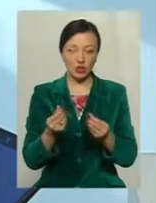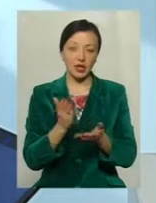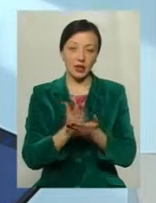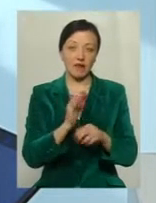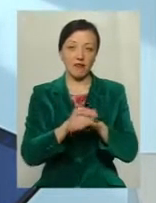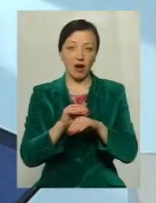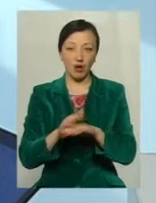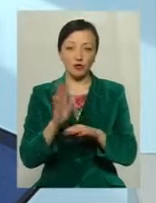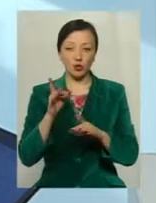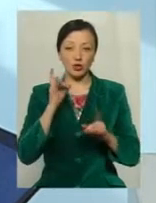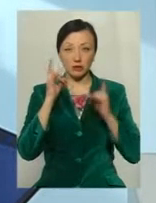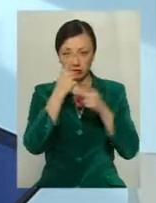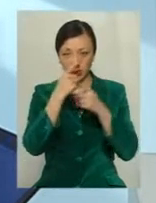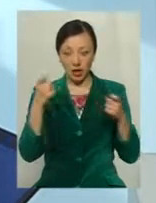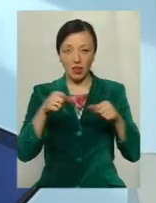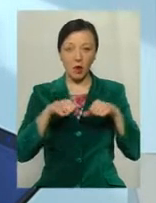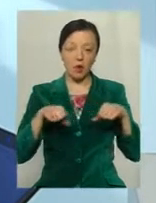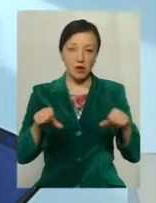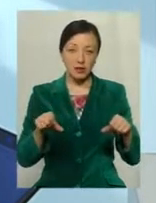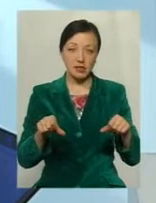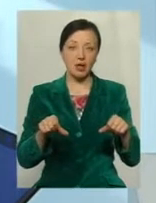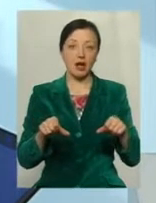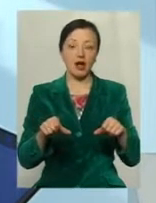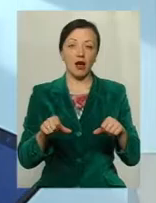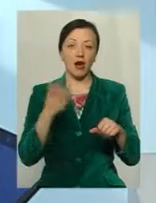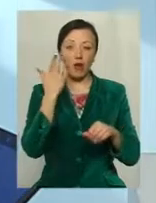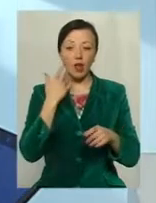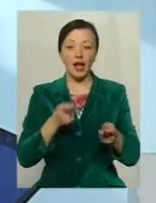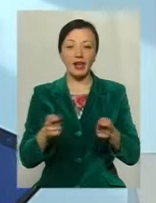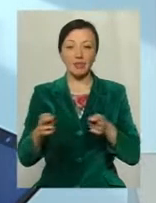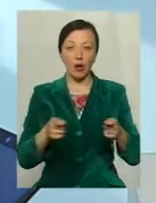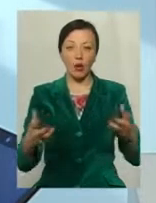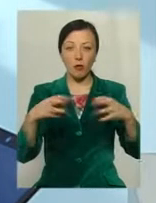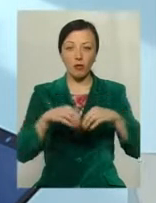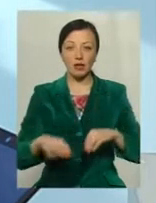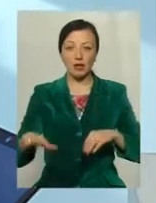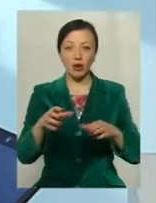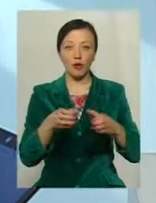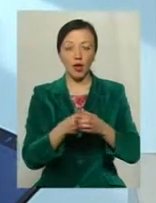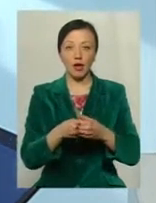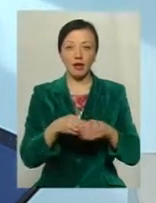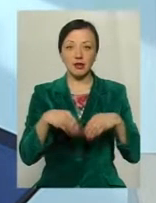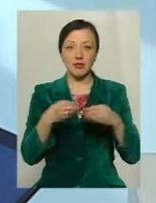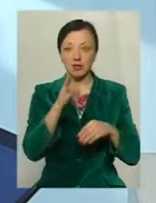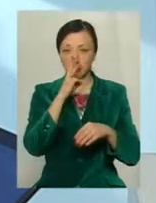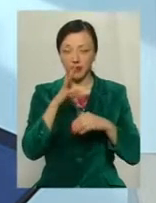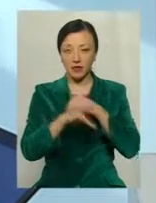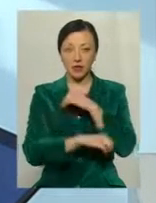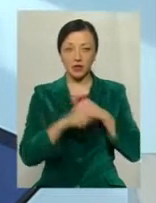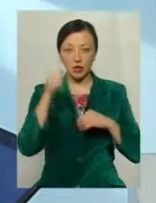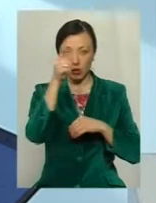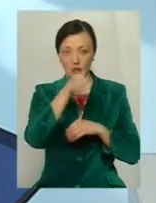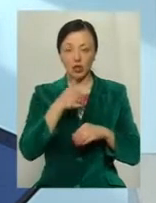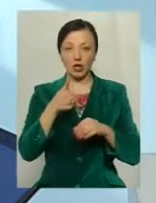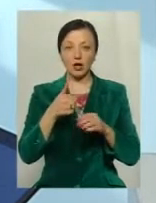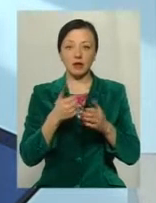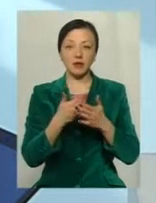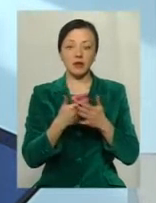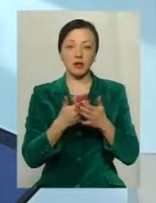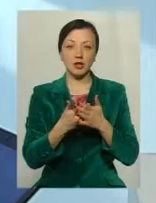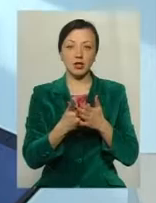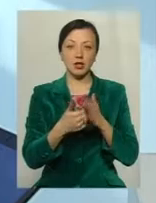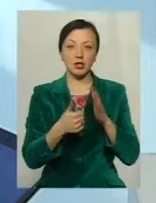хочу звинувачити тут обласну державну адміністрацію. Це в першу чергу стоїть питання до об'єднаних територіальних громад. Це залишили